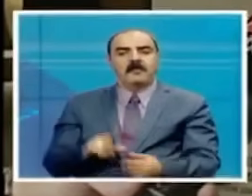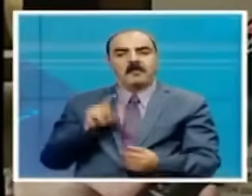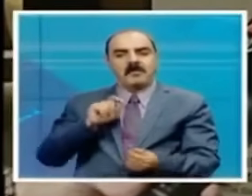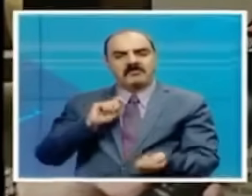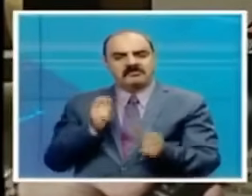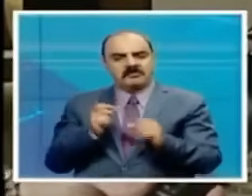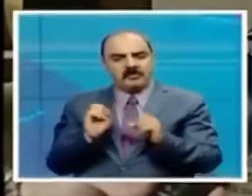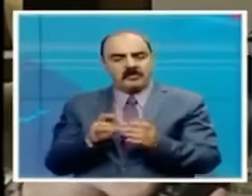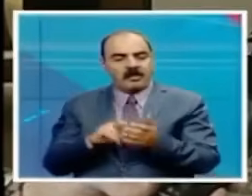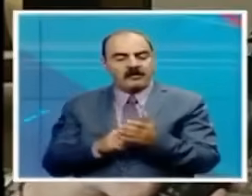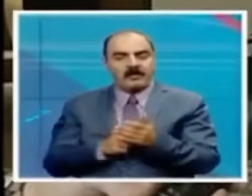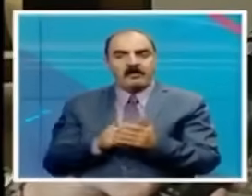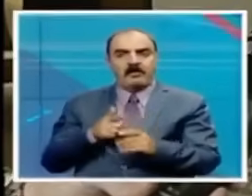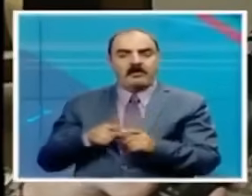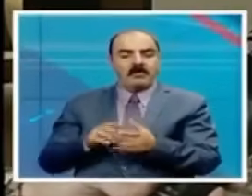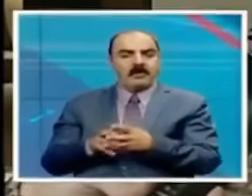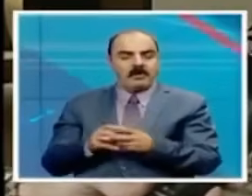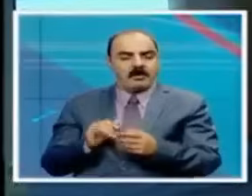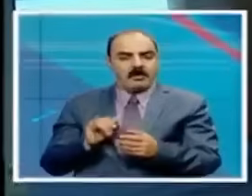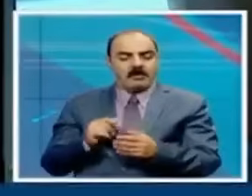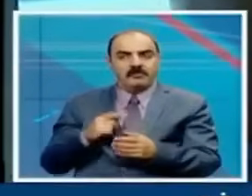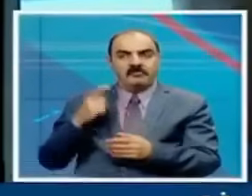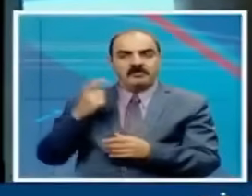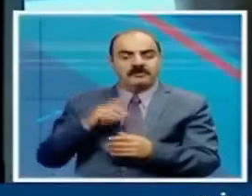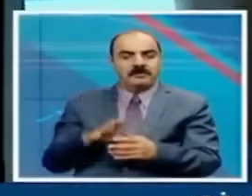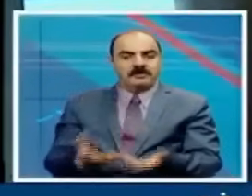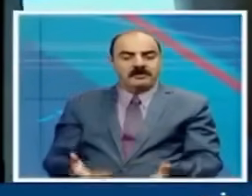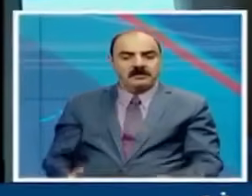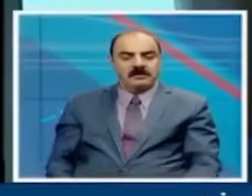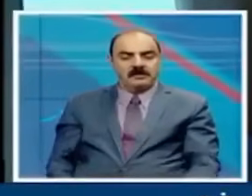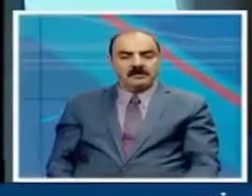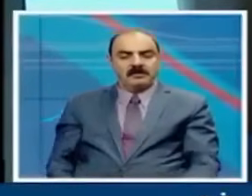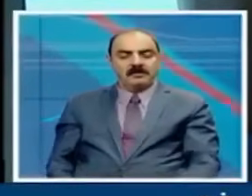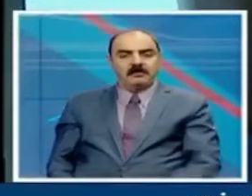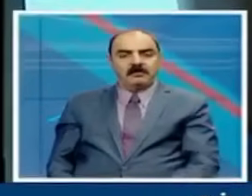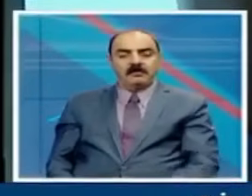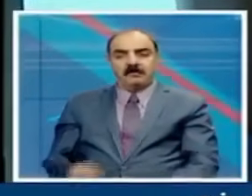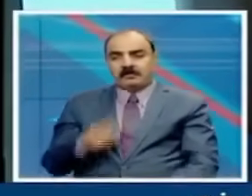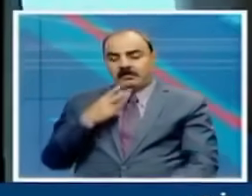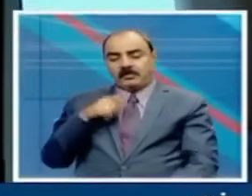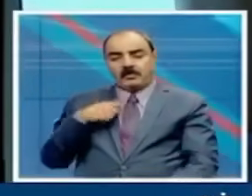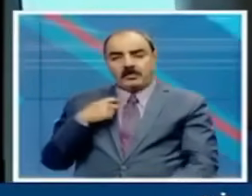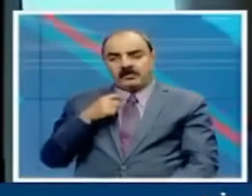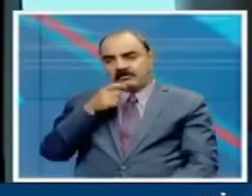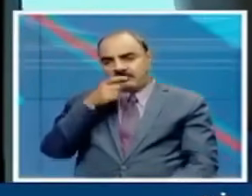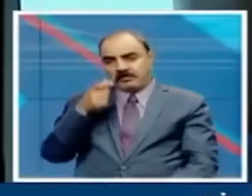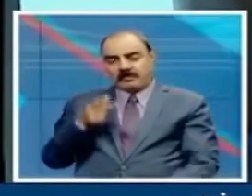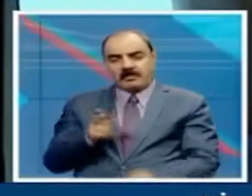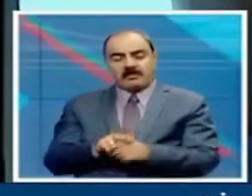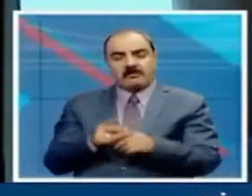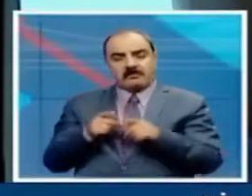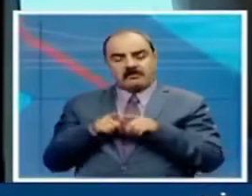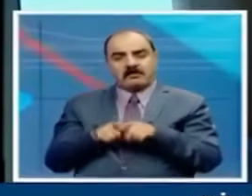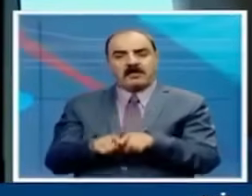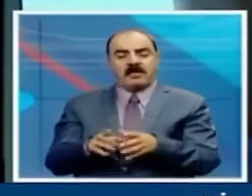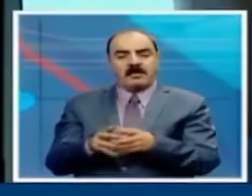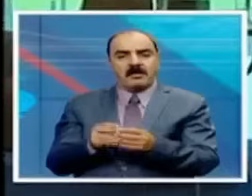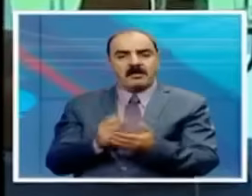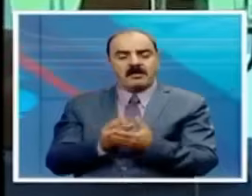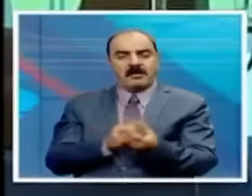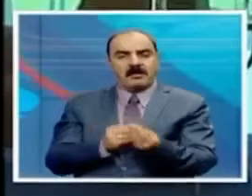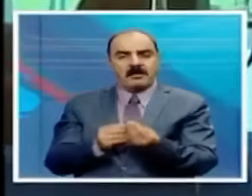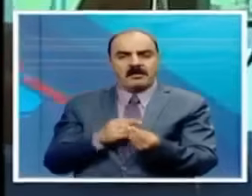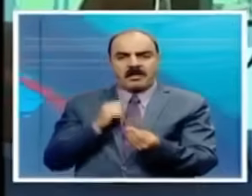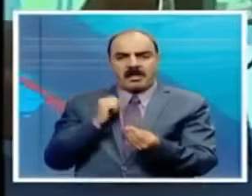ازاي يبقى عندي كفاءة طاقة، ازاي احط طاقة شمسية. وعلى هامش الاحتفالية شهدت وزيرة البيئة مذكرة تفاهم بين الوزارة